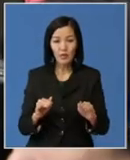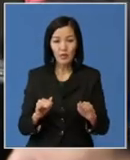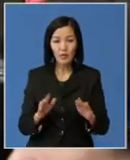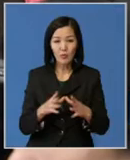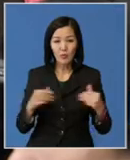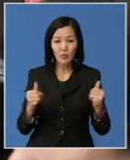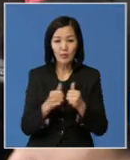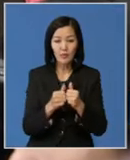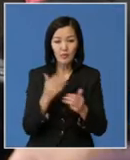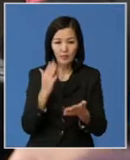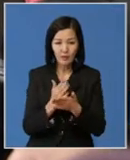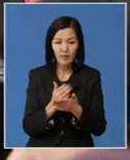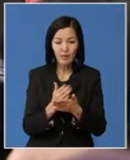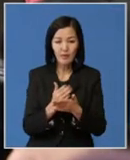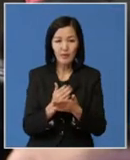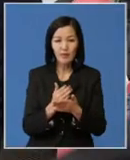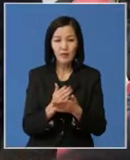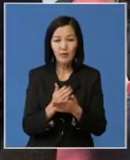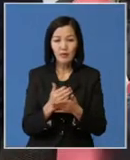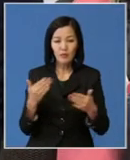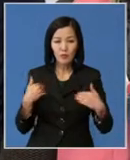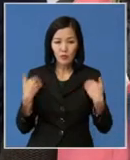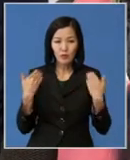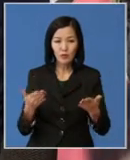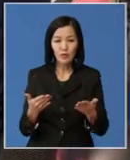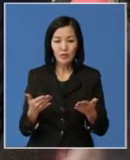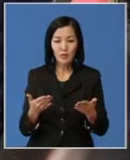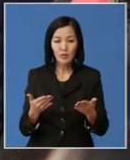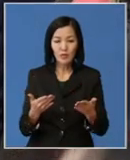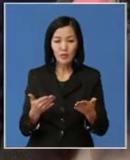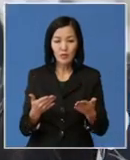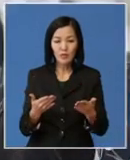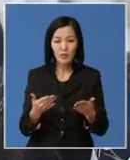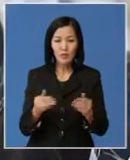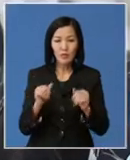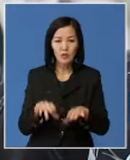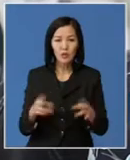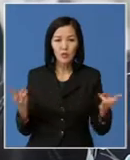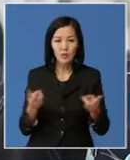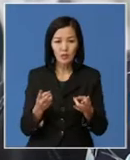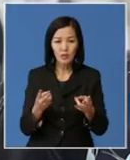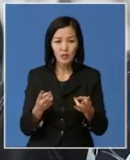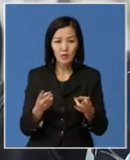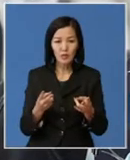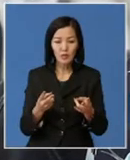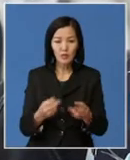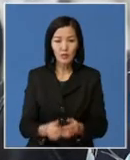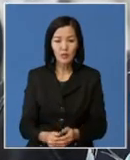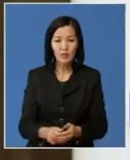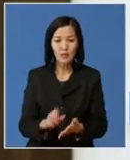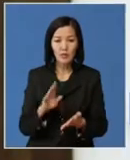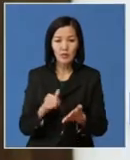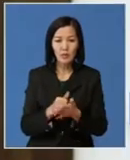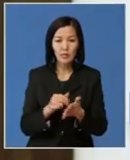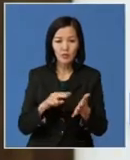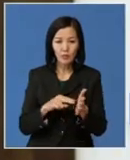көп балалы отбасылар бар. Енді сондай ұсыныс неғып тастамайсыздар жоғары, қалай шешіледі осындай вопростар деп. Негізгі бас жоспар бойынша,